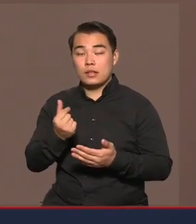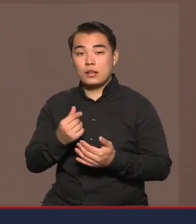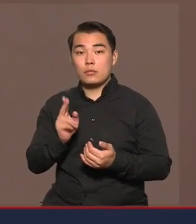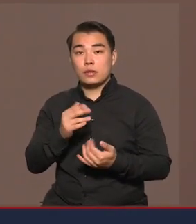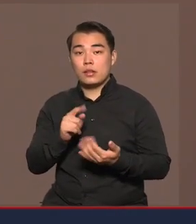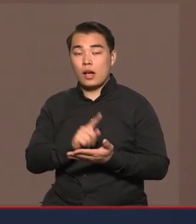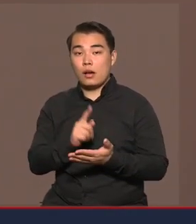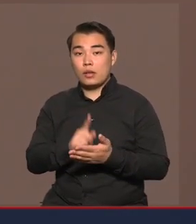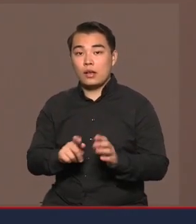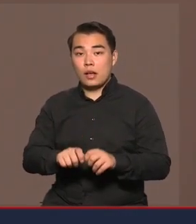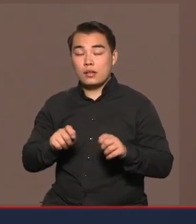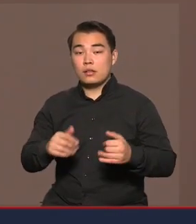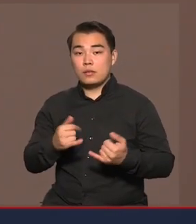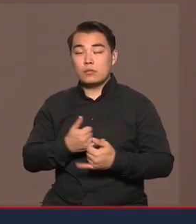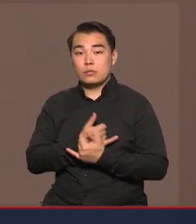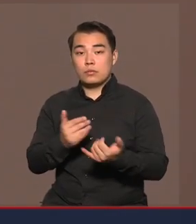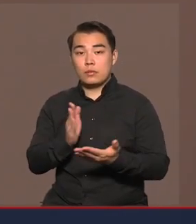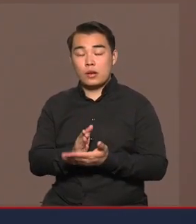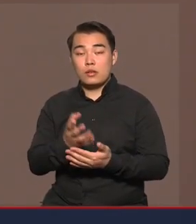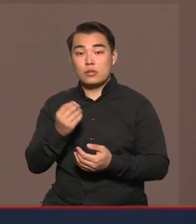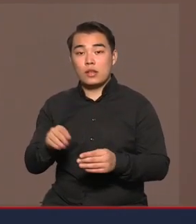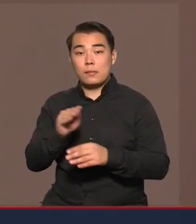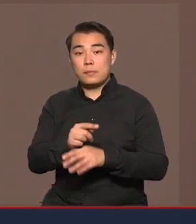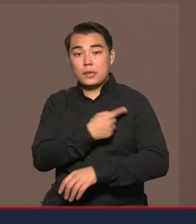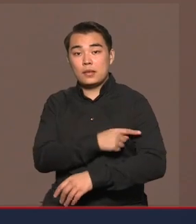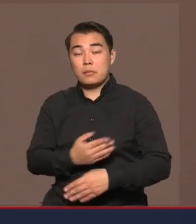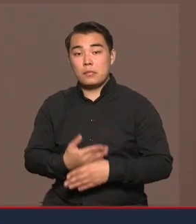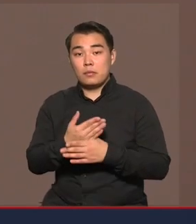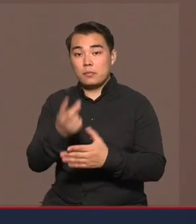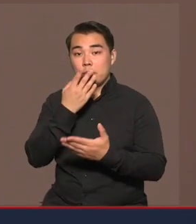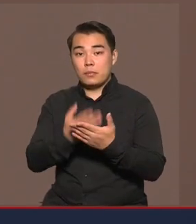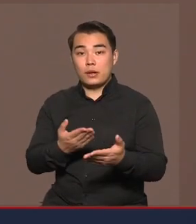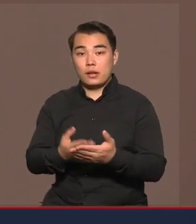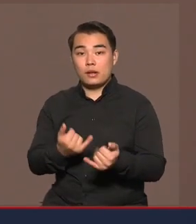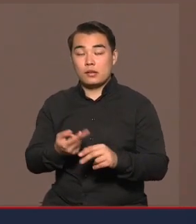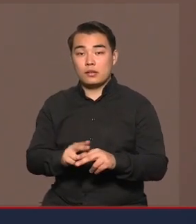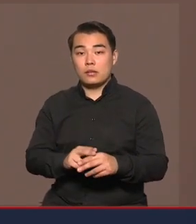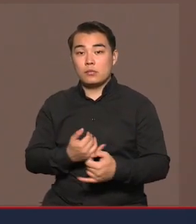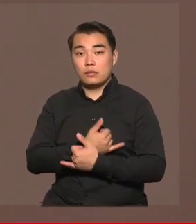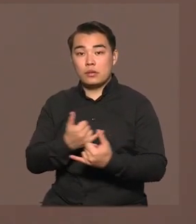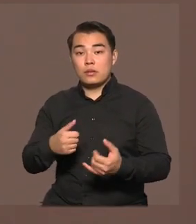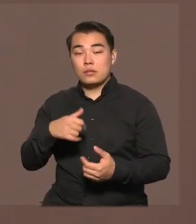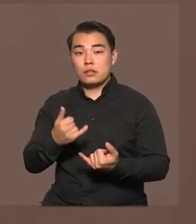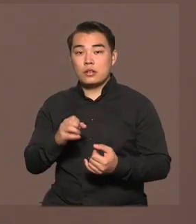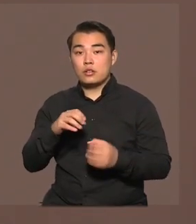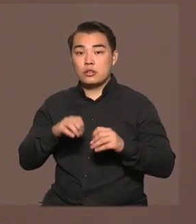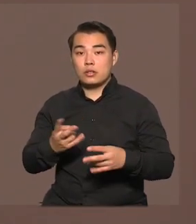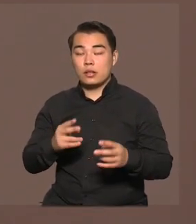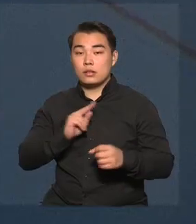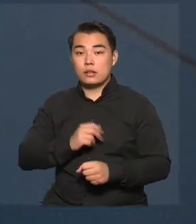қаражатын пайдаланудың ашықтығын қамтамасыз ету керек. Сонымен қатар медициналық көмектің тиімділігін қамтамасыз ету жөнінде кешенді шара қабылдау